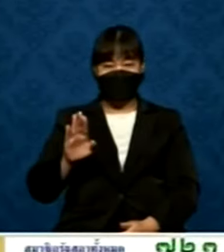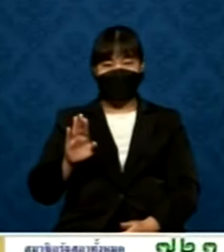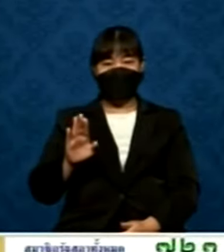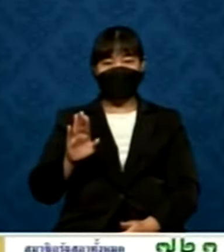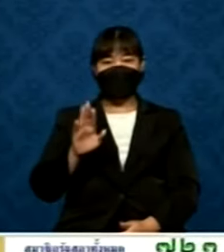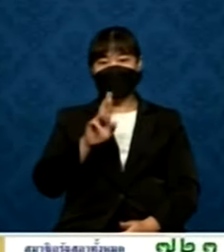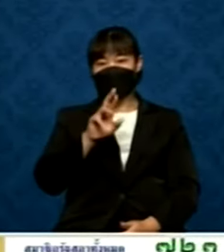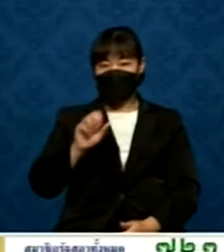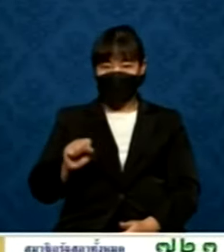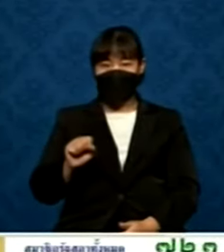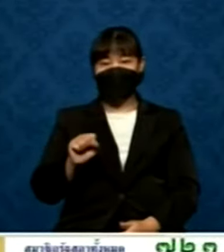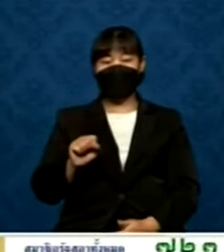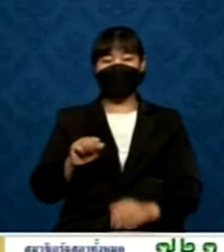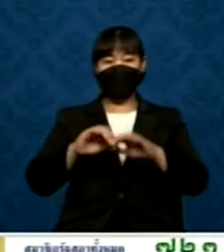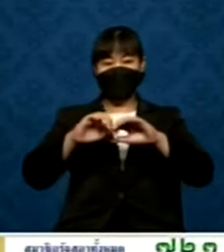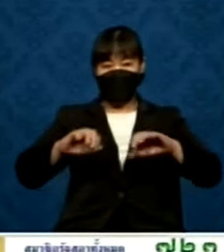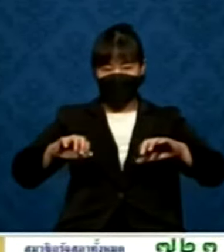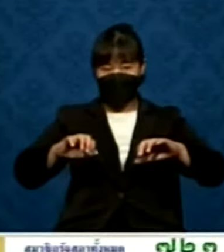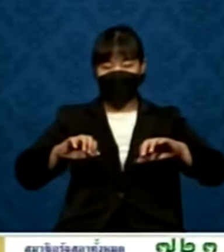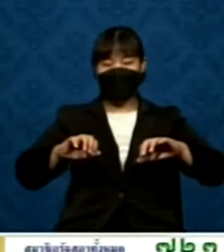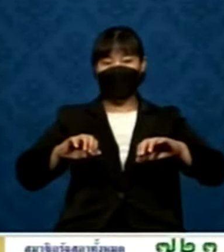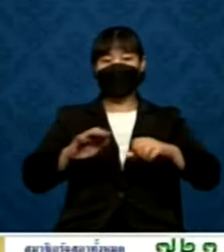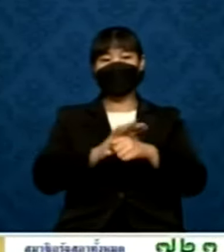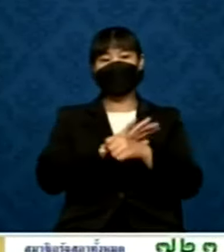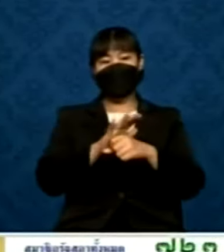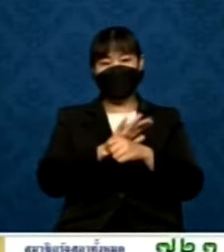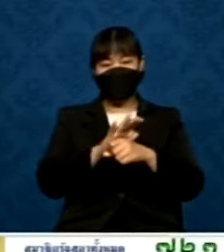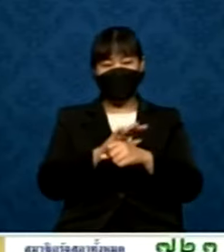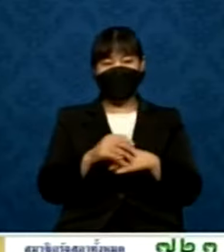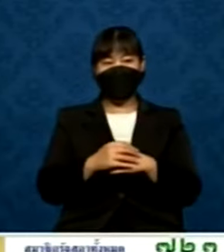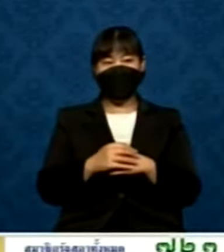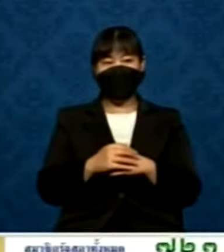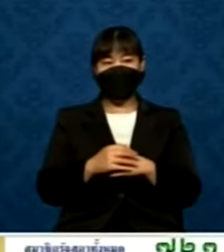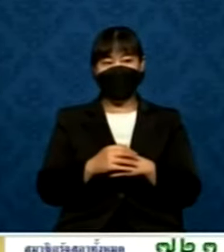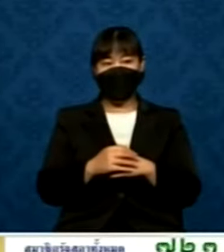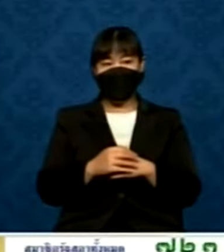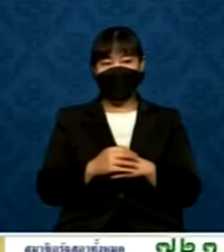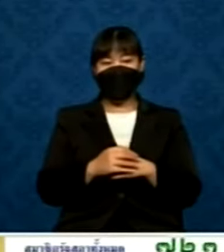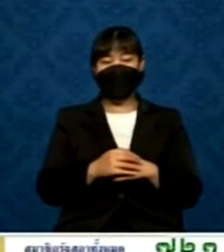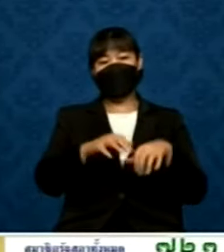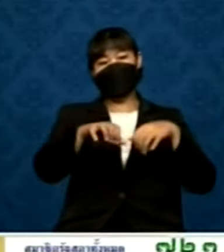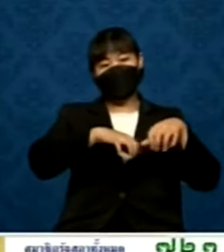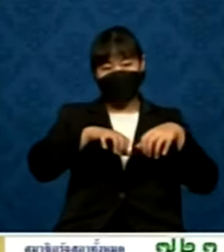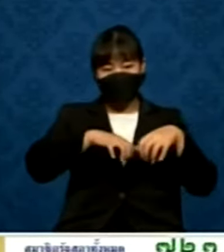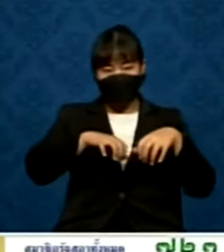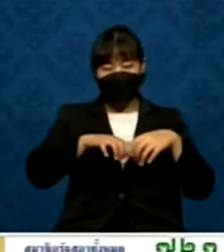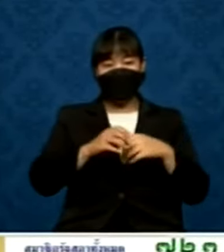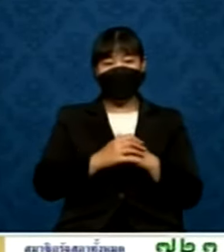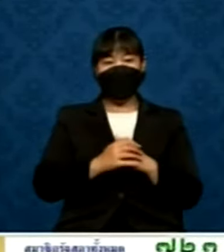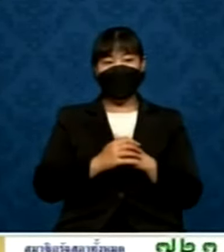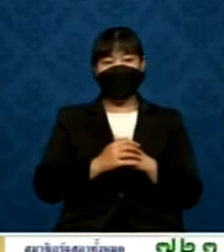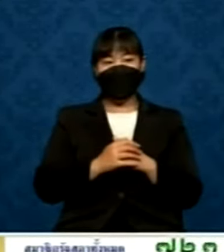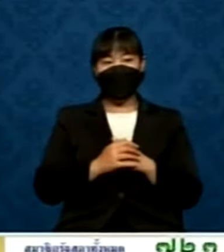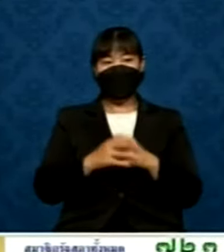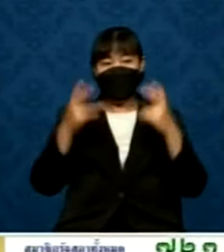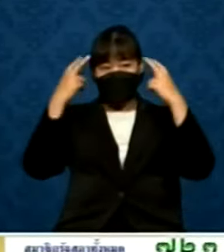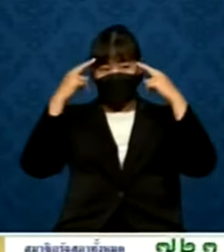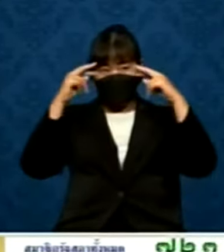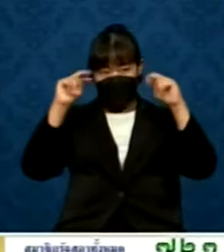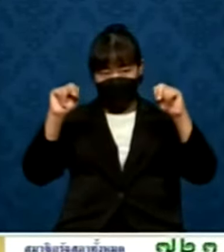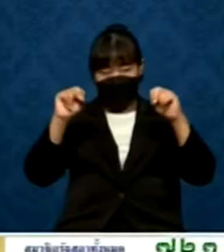คือการแบ่งแยกอำนาจแบบไม่เด็ดขาดครับเพราะนิติบัญญัติกับบริหารมันเกี่ยวกันอยู่ตรงไหนครับก็นายกรัฐมนตรีก็มาจาก